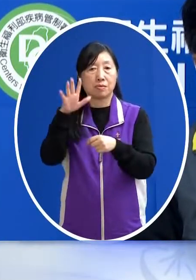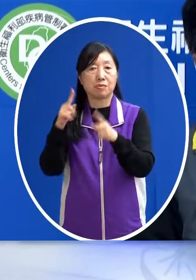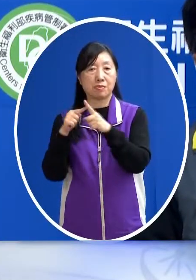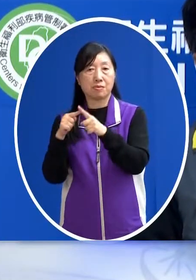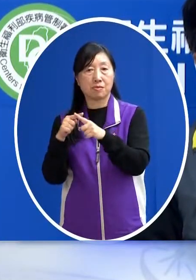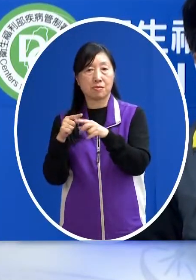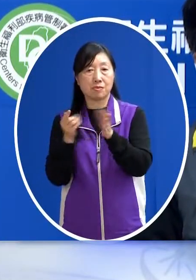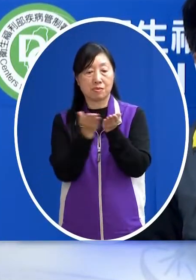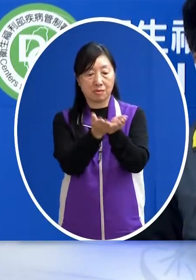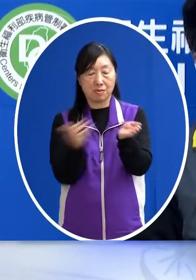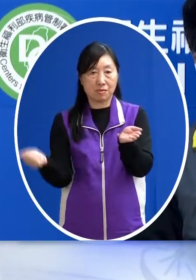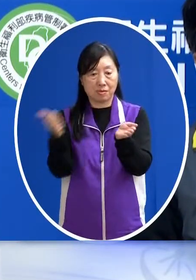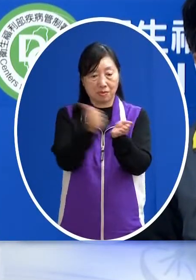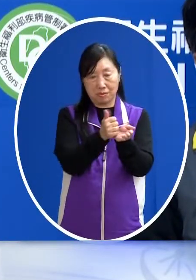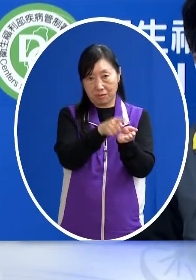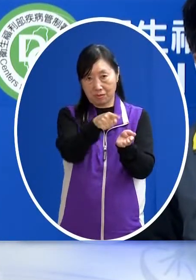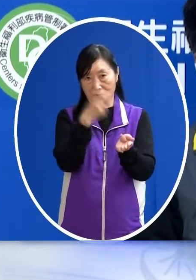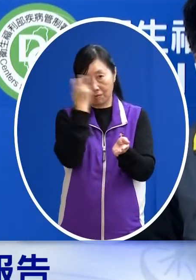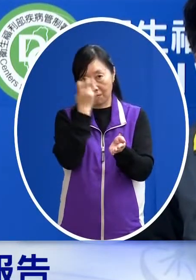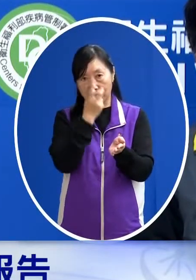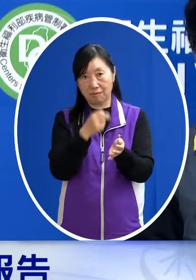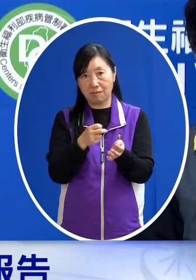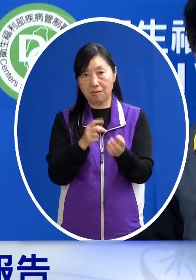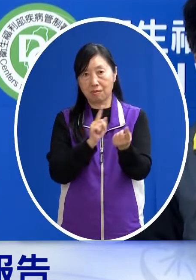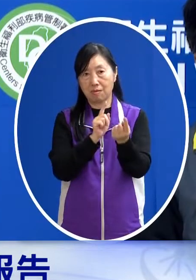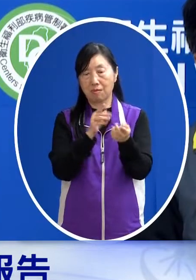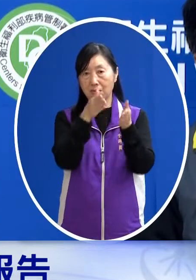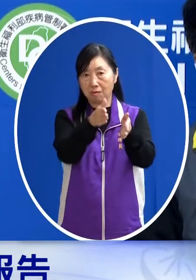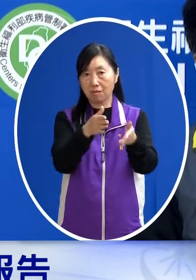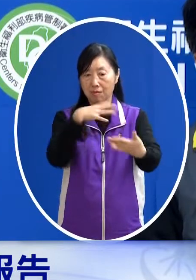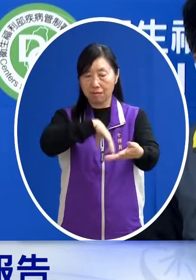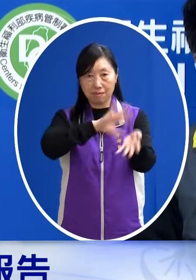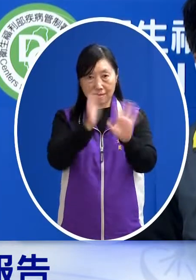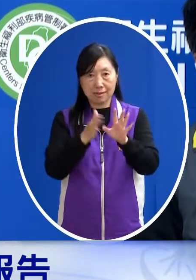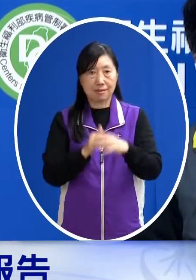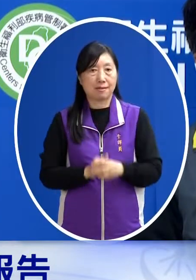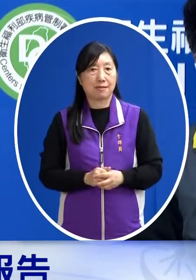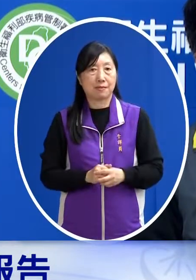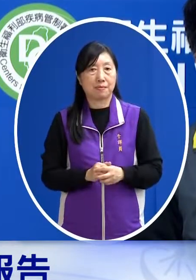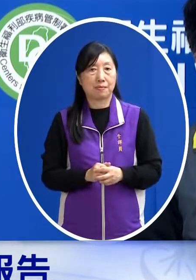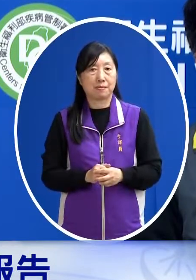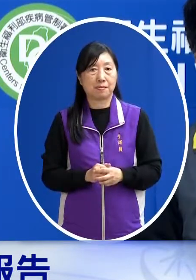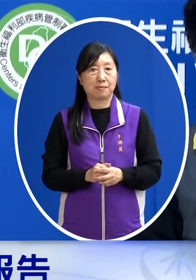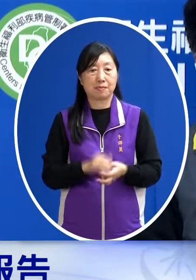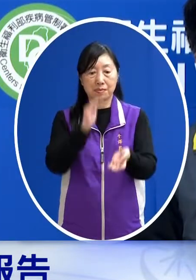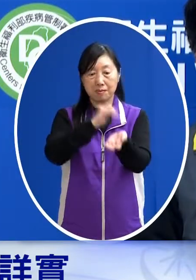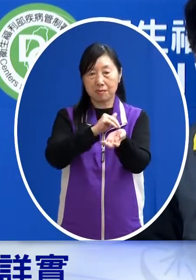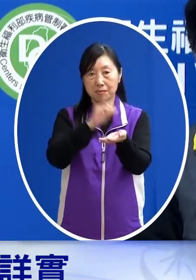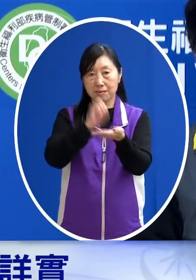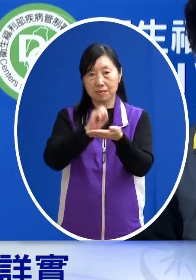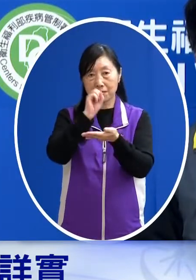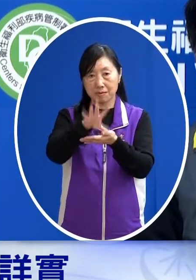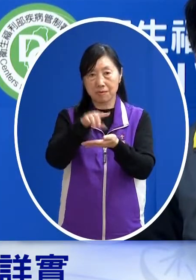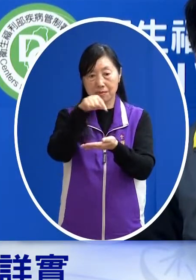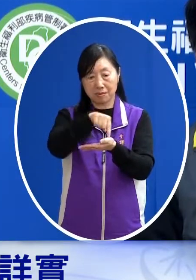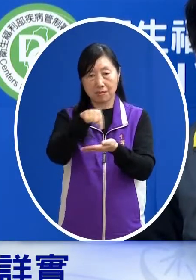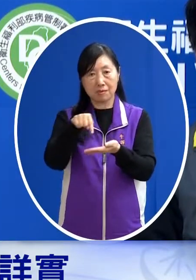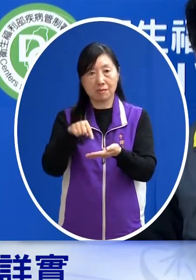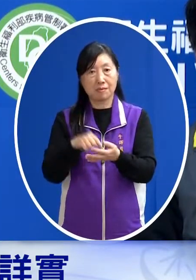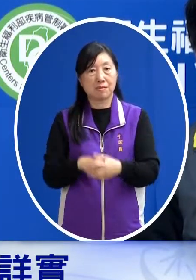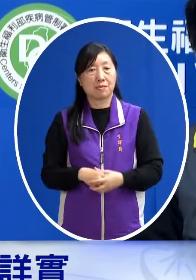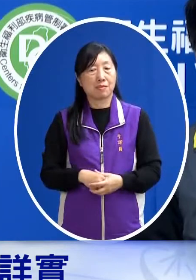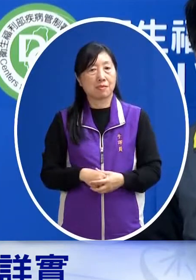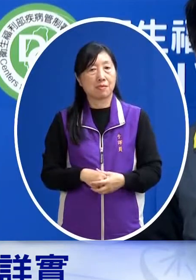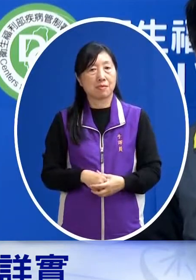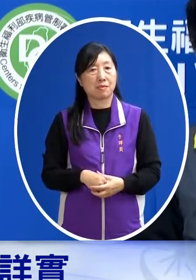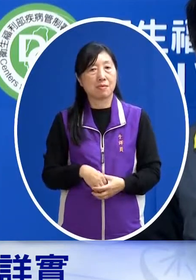候，对于这个内容或者对他的一个中间的一些医疗的报告，那恐怕就